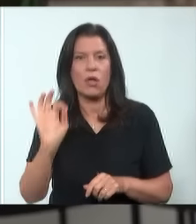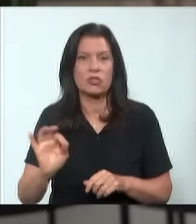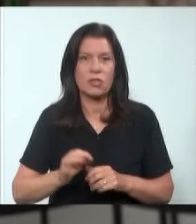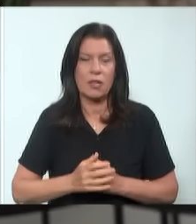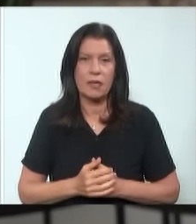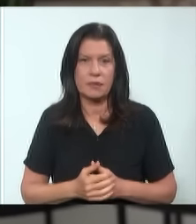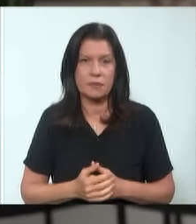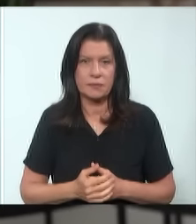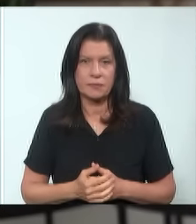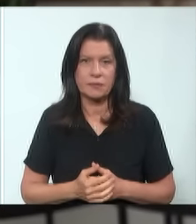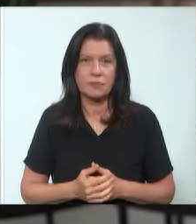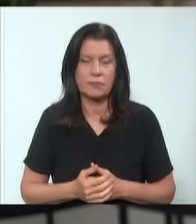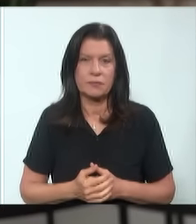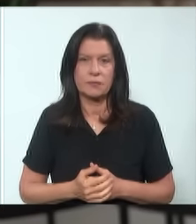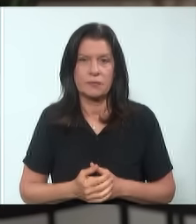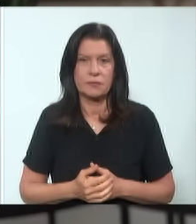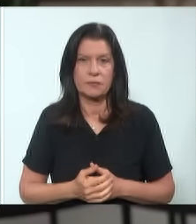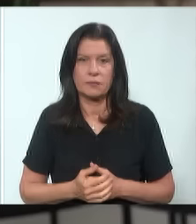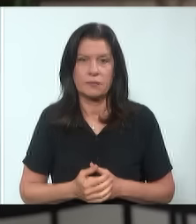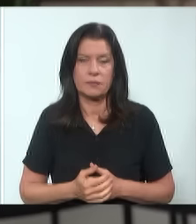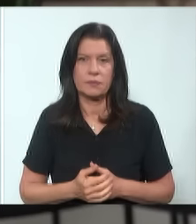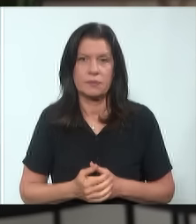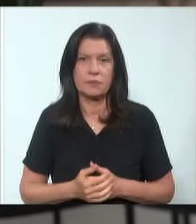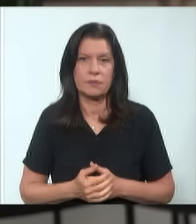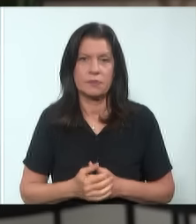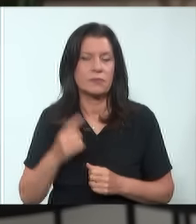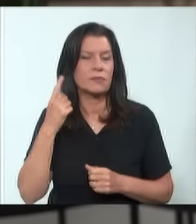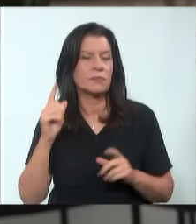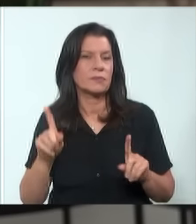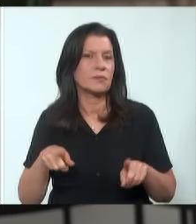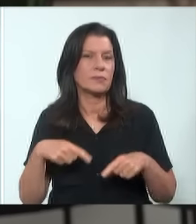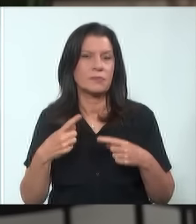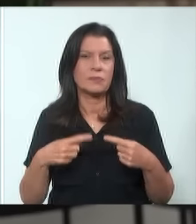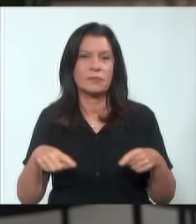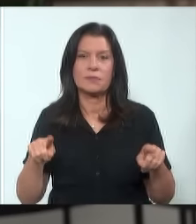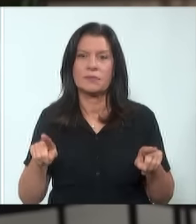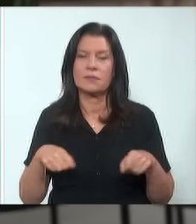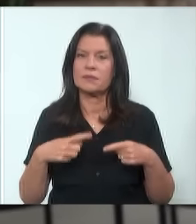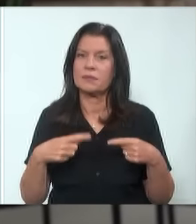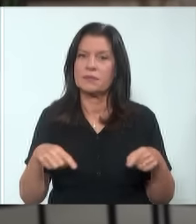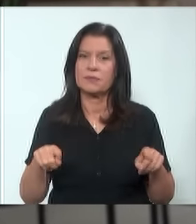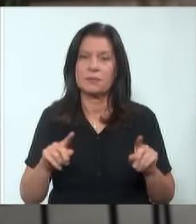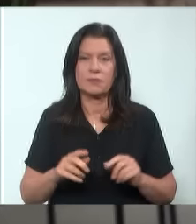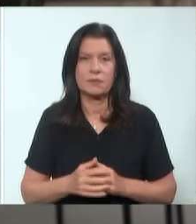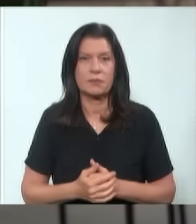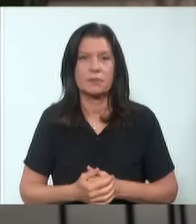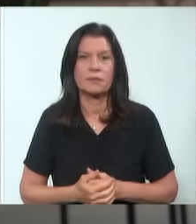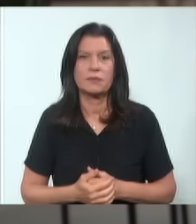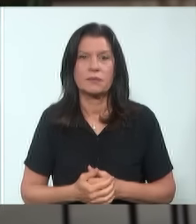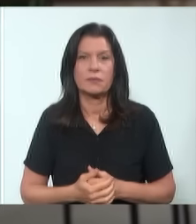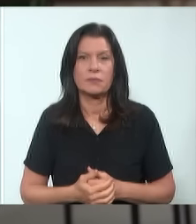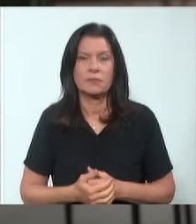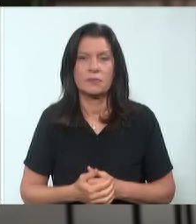שעובר כל כך לאט? כי עובר יום ועוד יום ועוד יום כבר